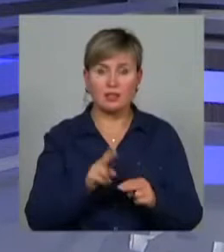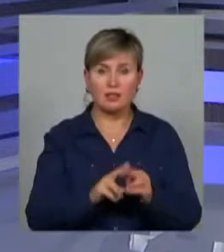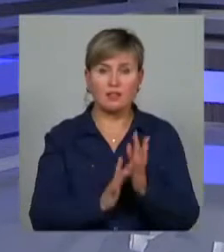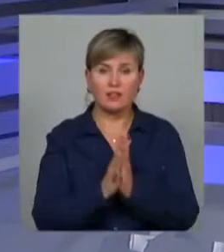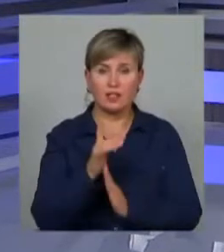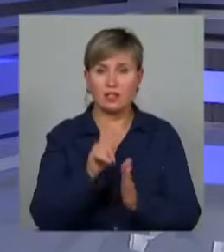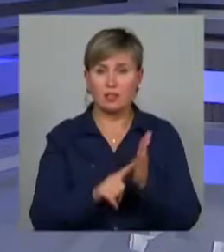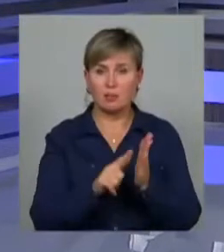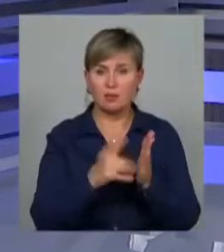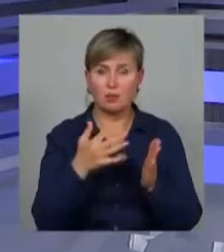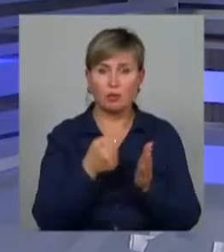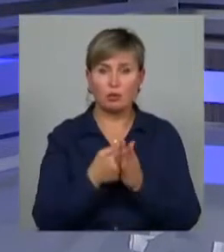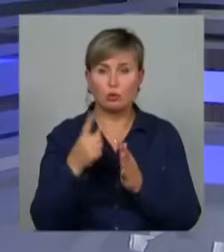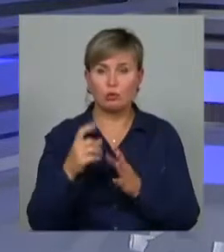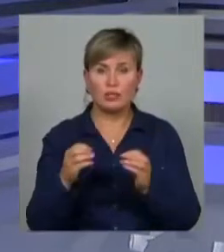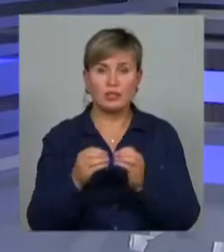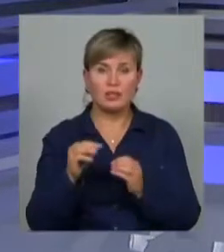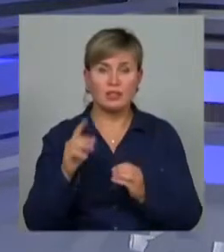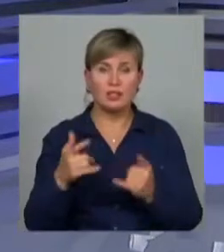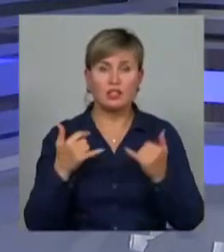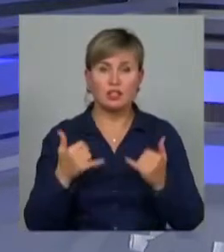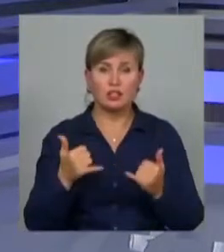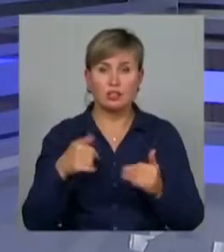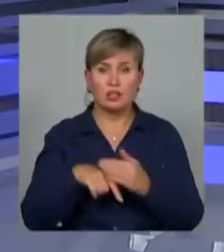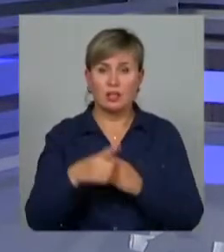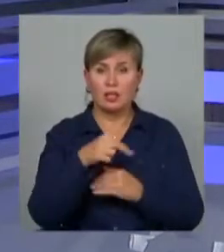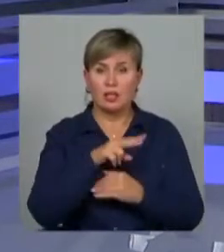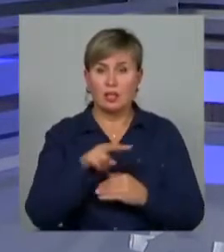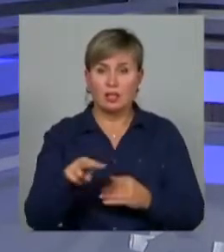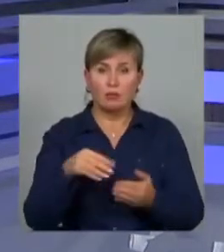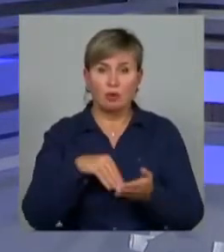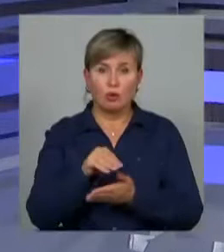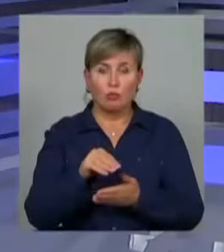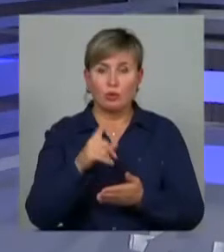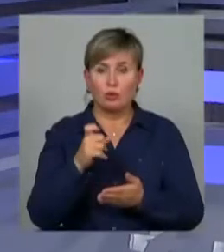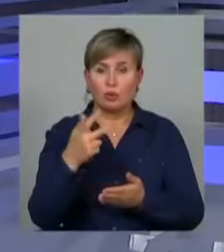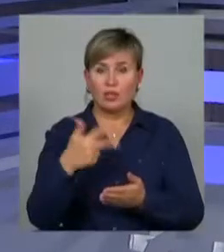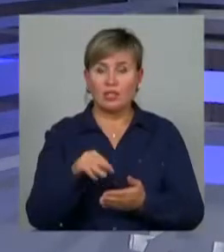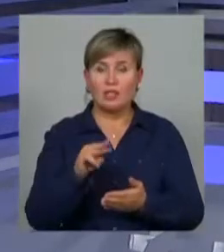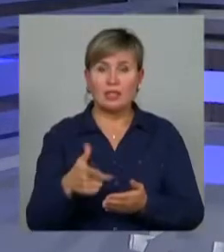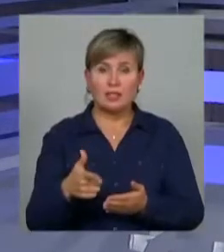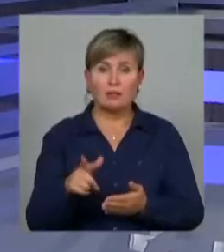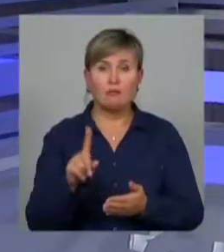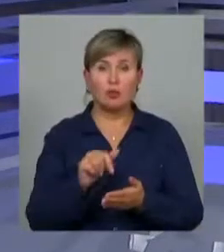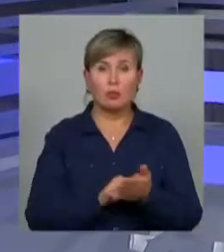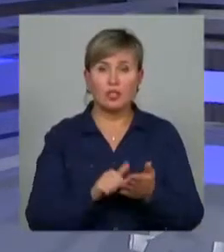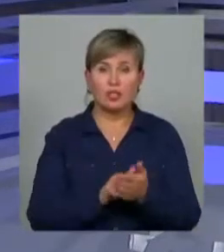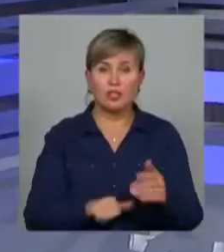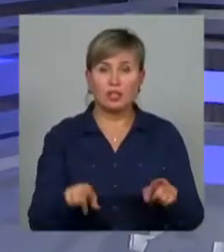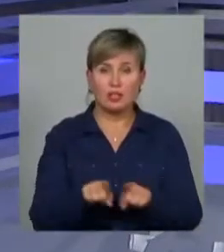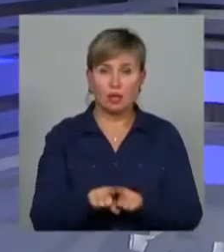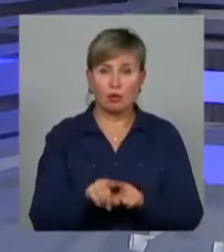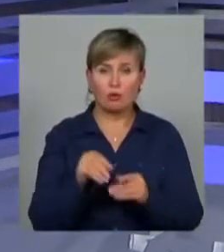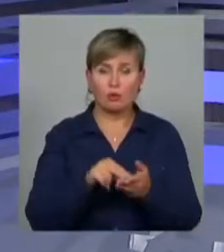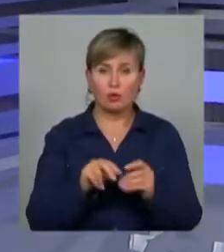с 75 до 110 тенге. Сейчас литр автогаза горожане покупают по 130 тенге. В чем причина такого скачка